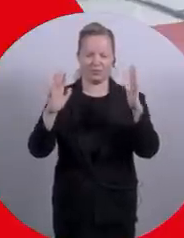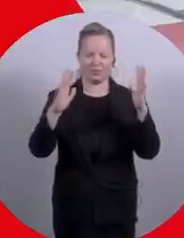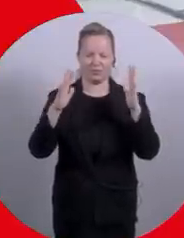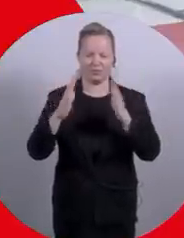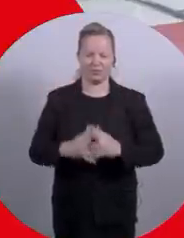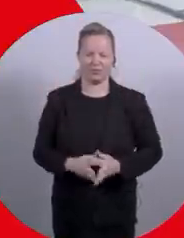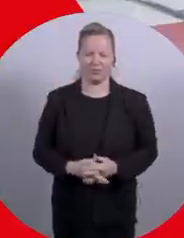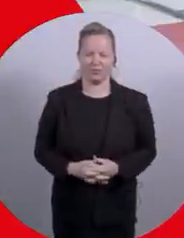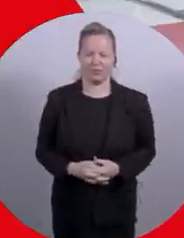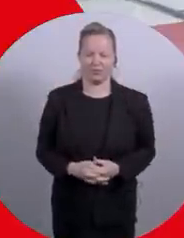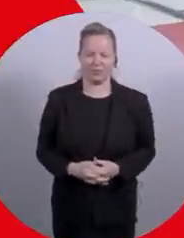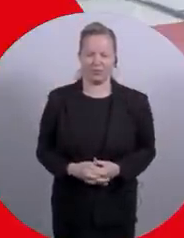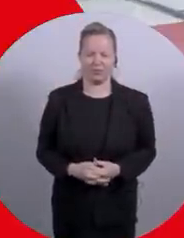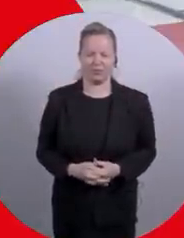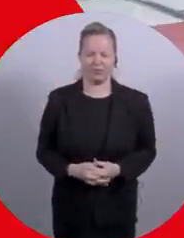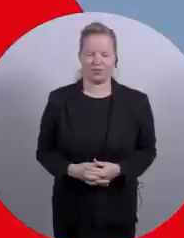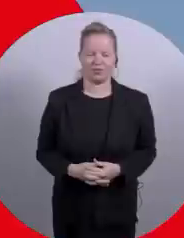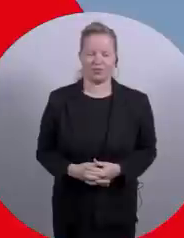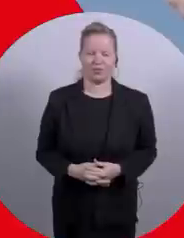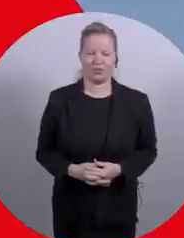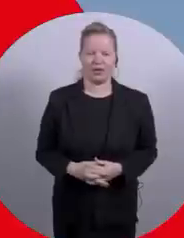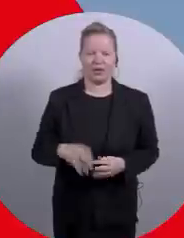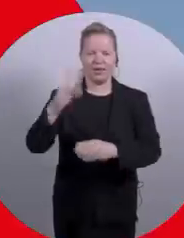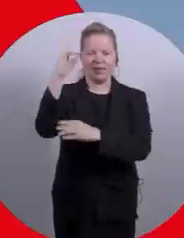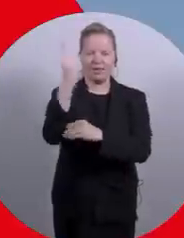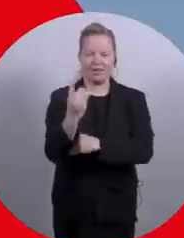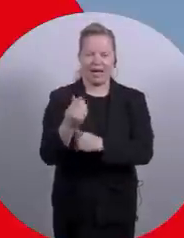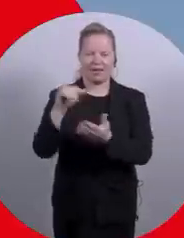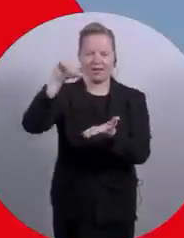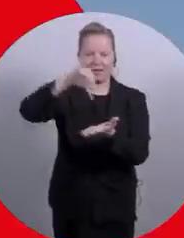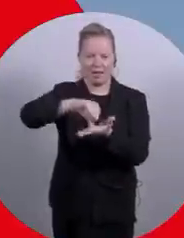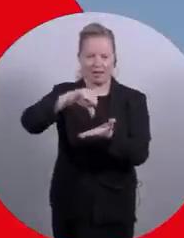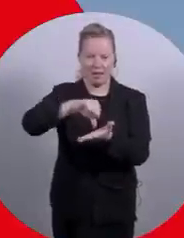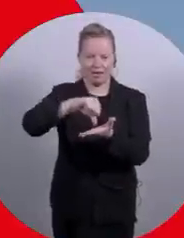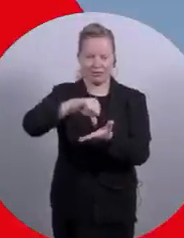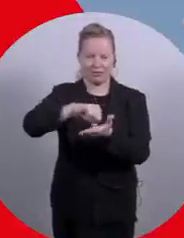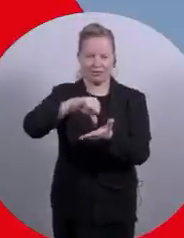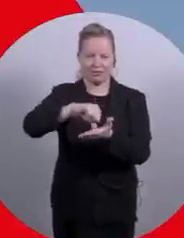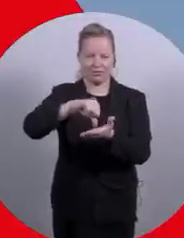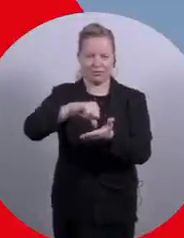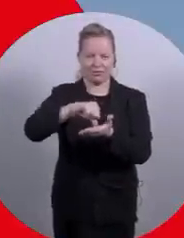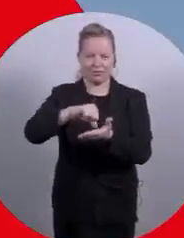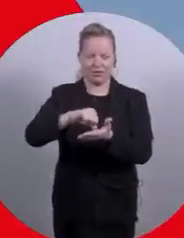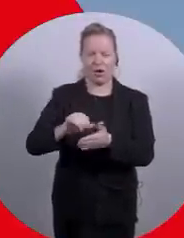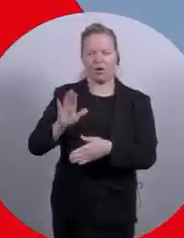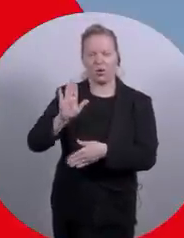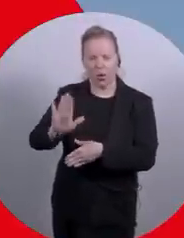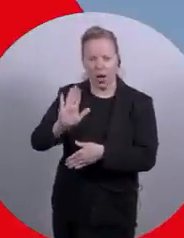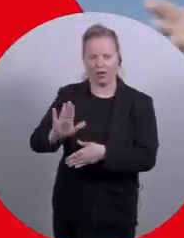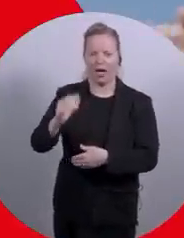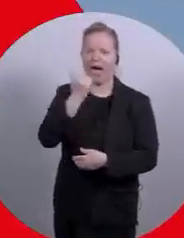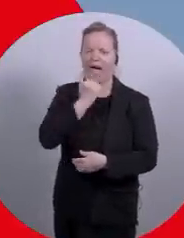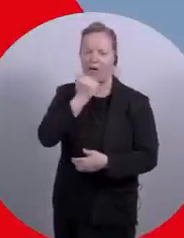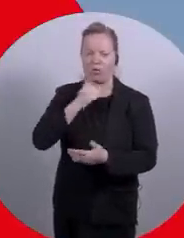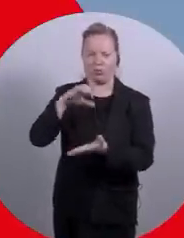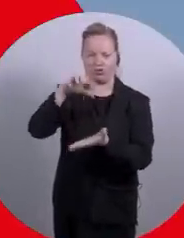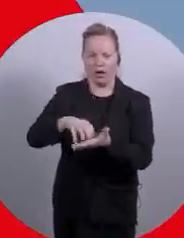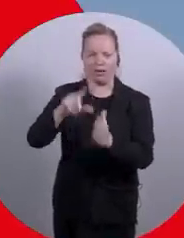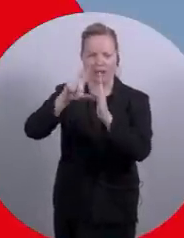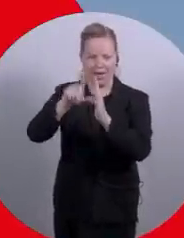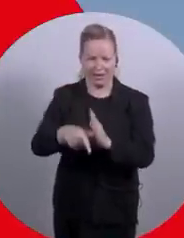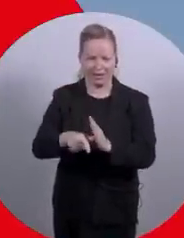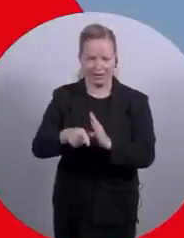in diesem Sinne ist dieses Design Center das übrigens im Eigentum der Stadt Linz steht und damit auch